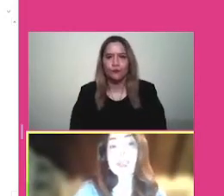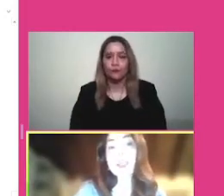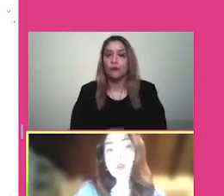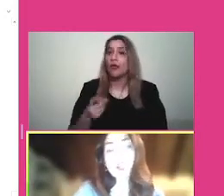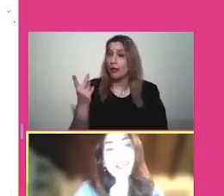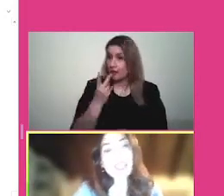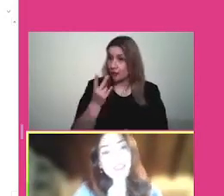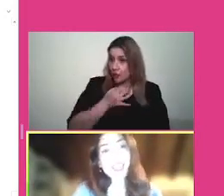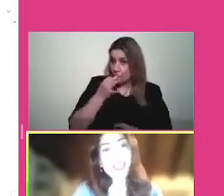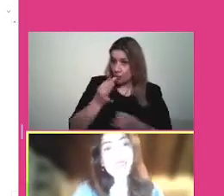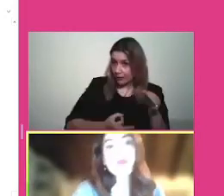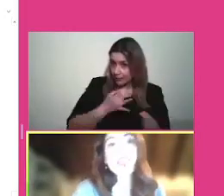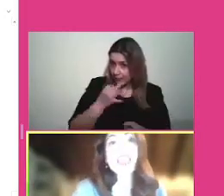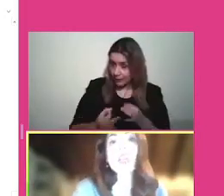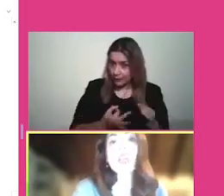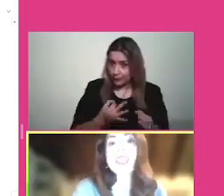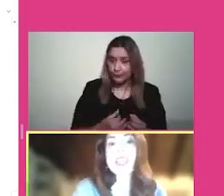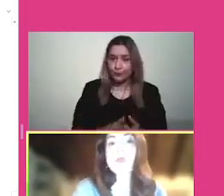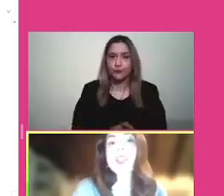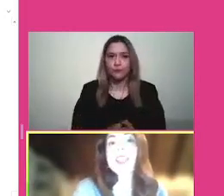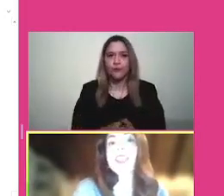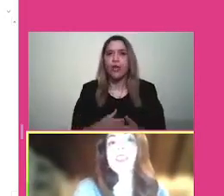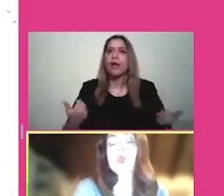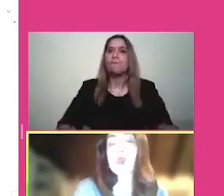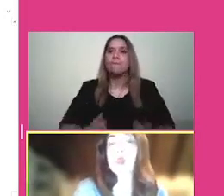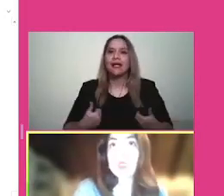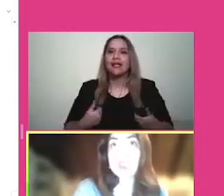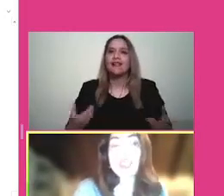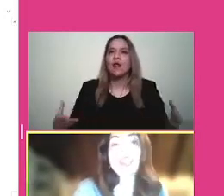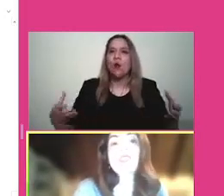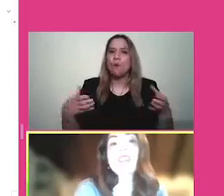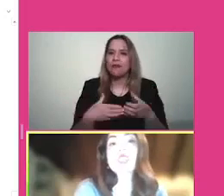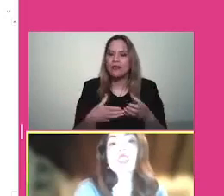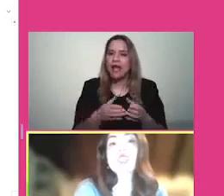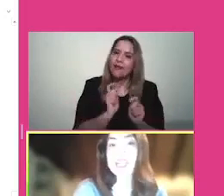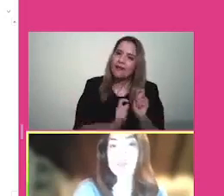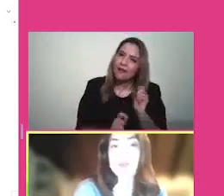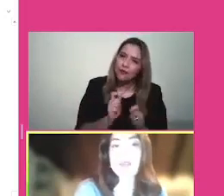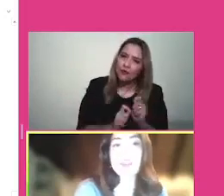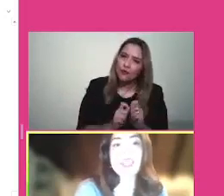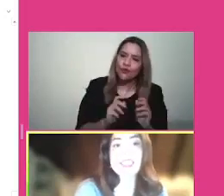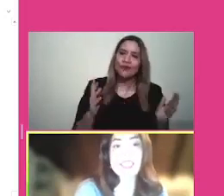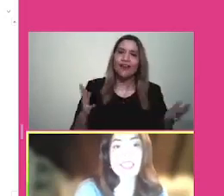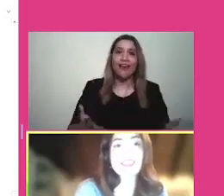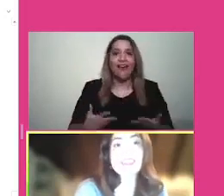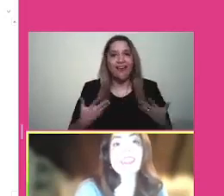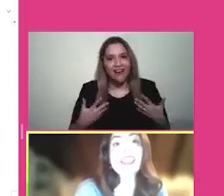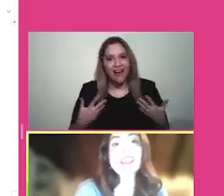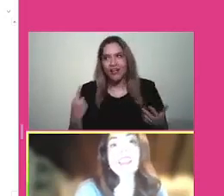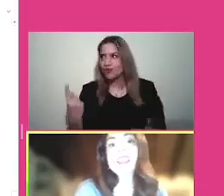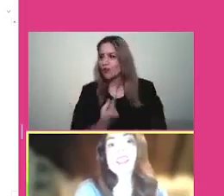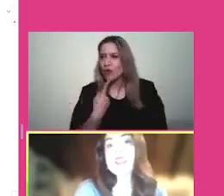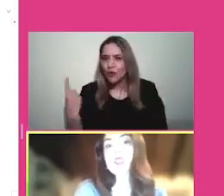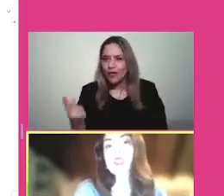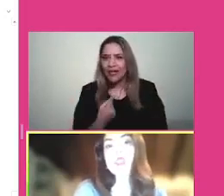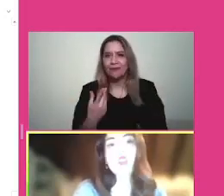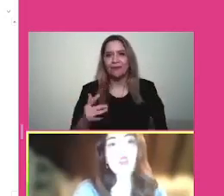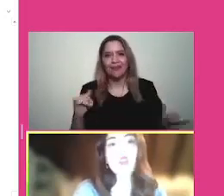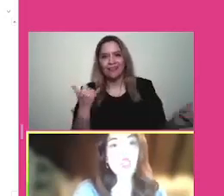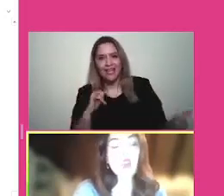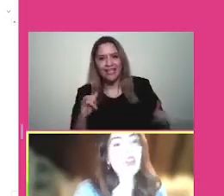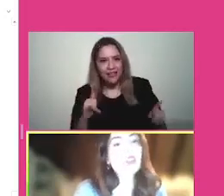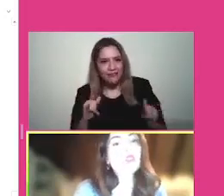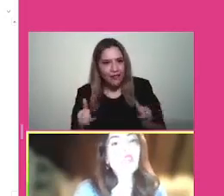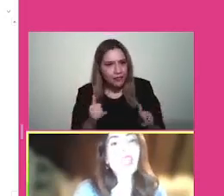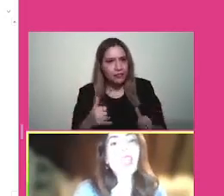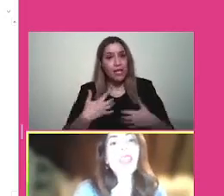είπαν λοιπόν, ανέφεραν, τα ομαδικά παιχνίδια δημιουργούν ένα ευχάριστο κλίμα διασκέδασης, εξάσκησης γνωστικών